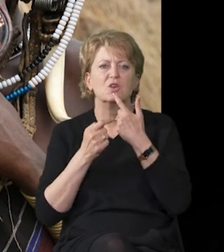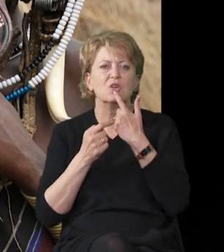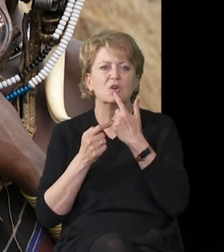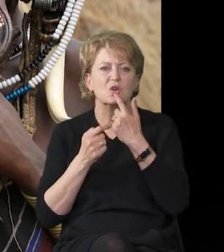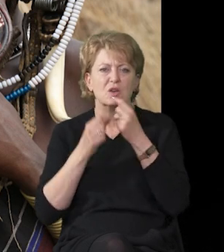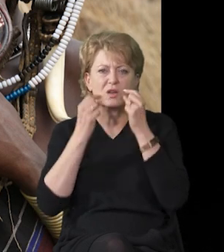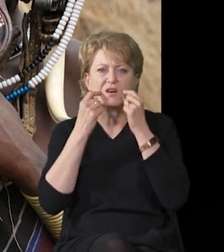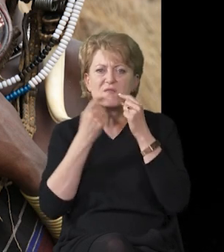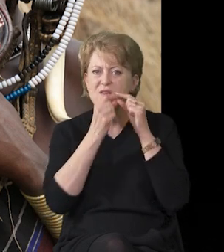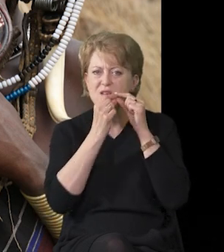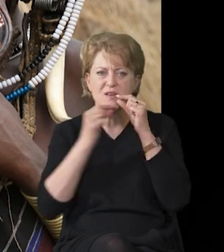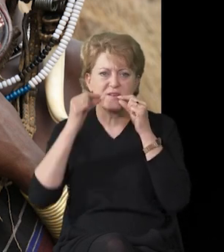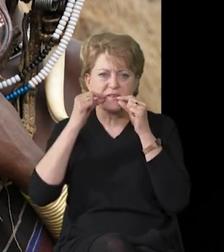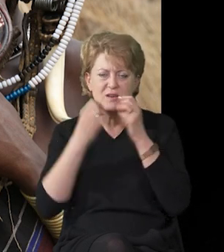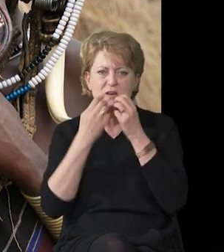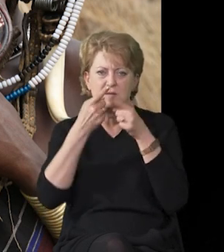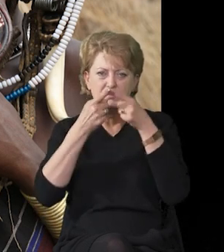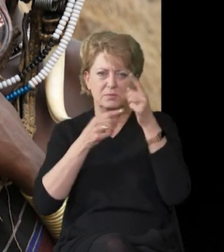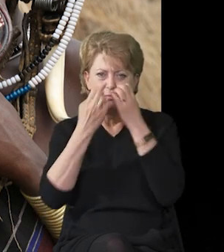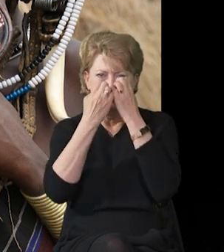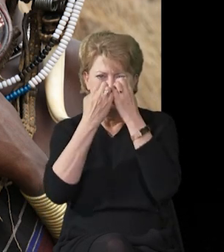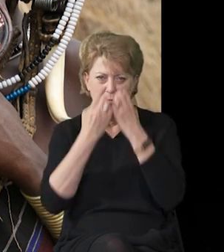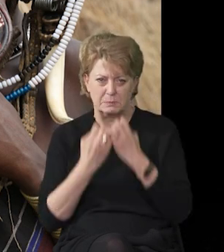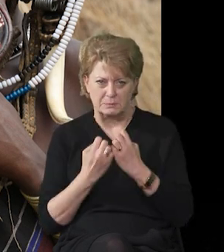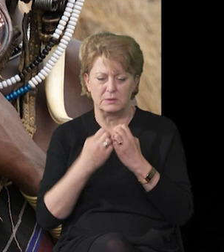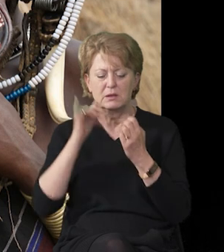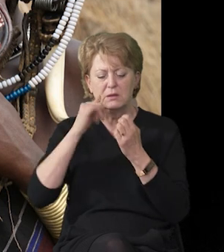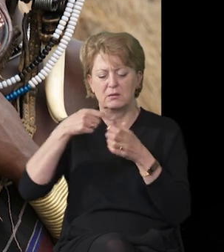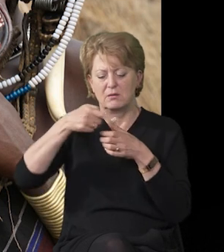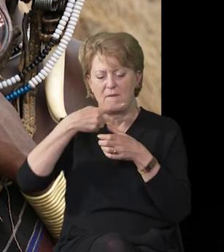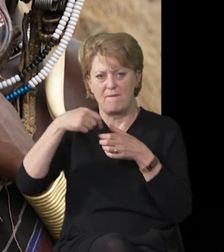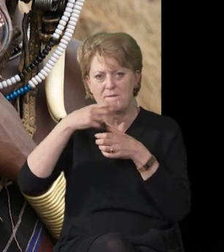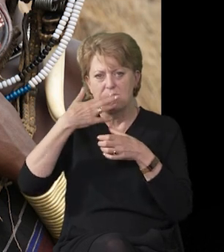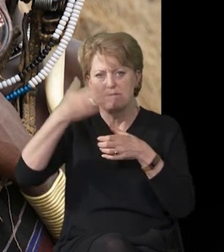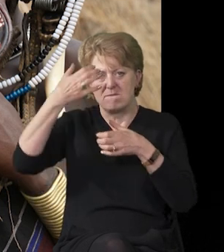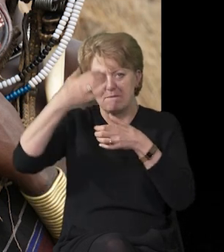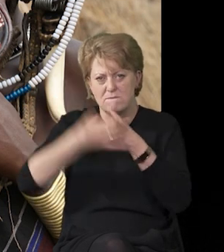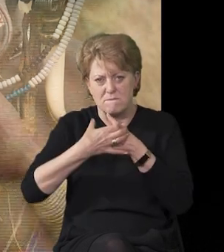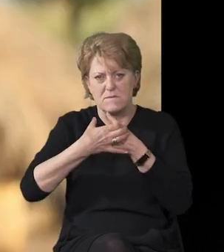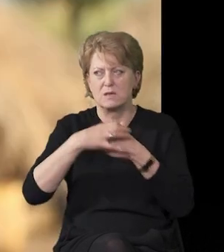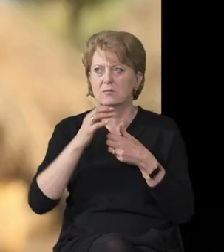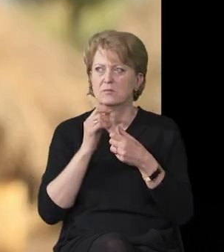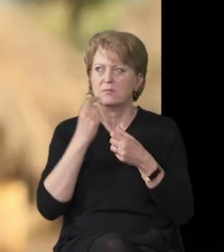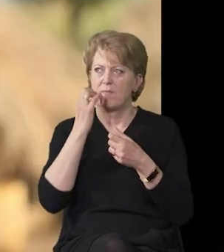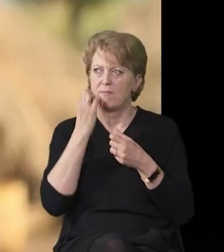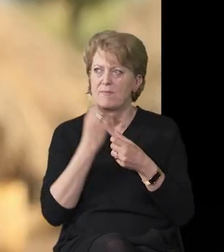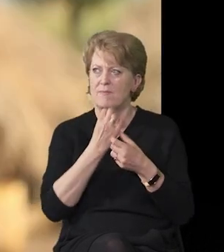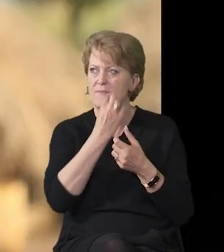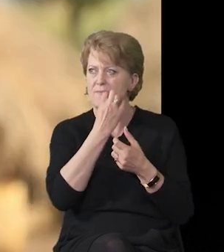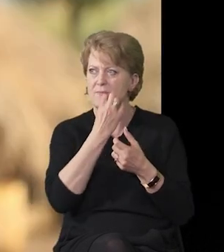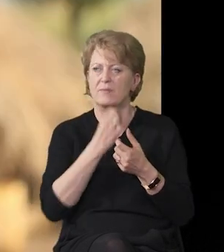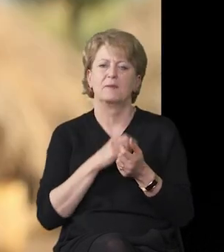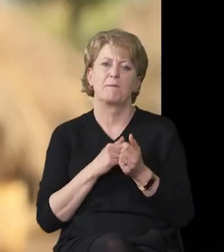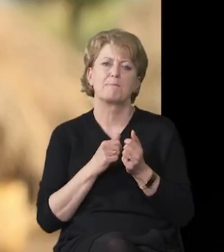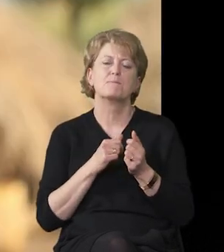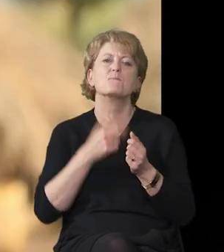wargi i wkładanie w te wargi takich glinianych albo drewnianych krążków. Jedna z